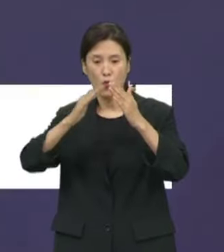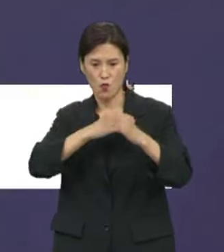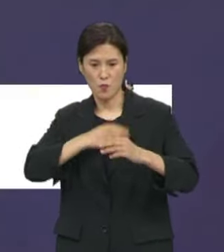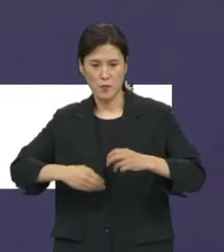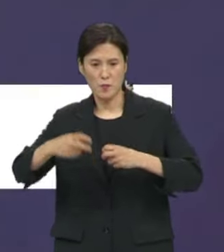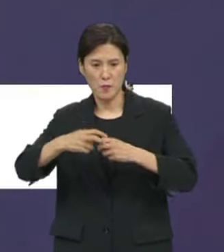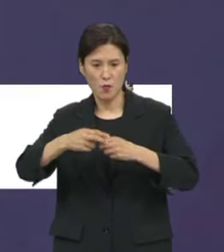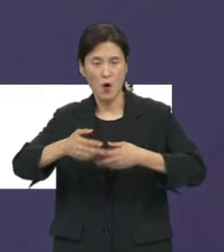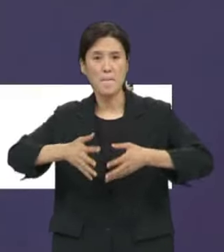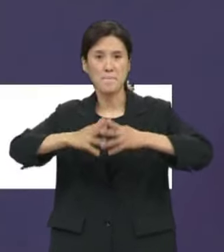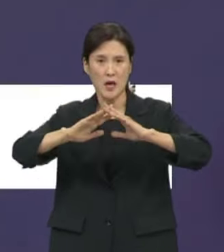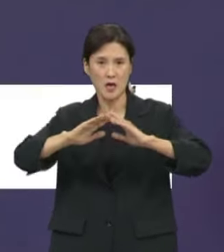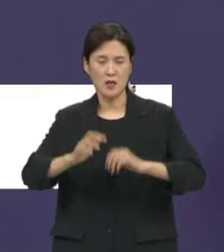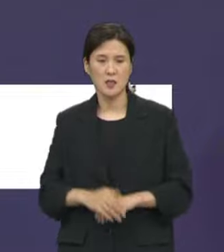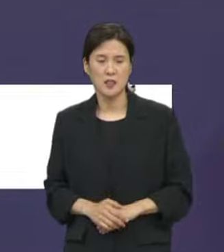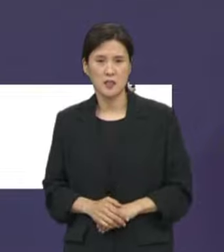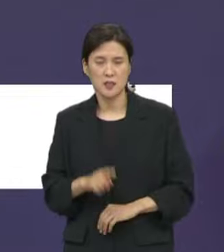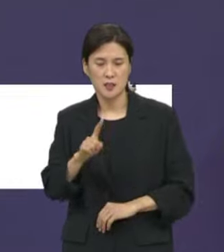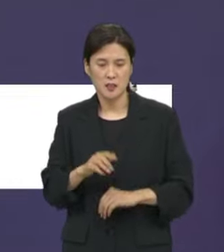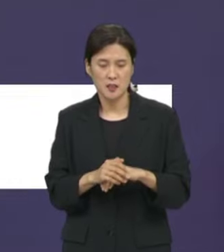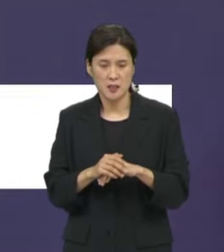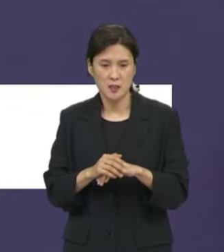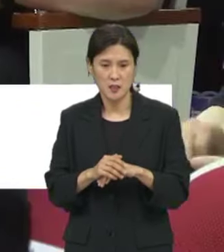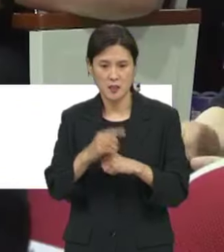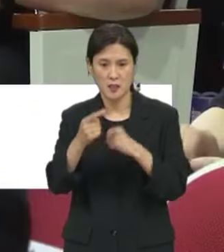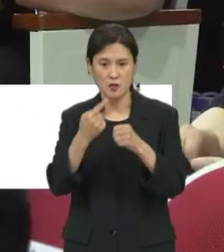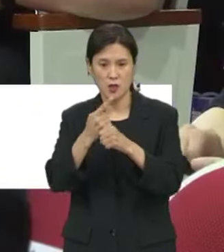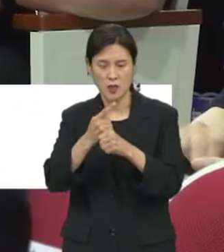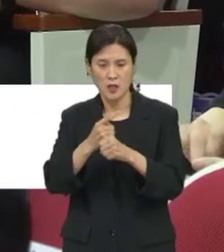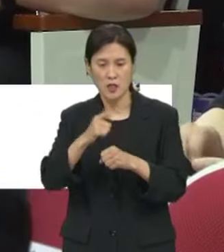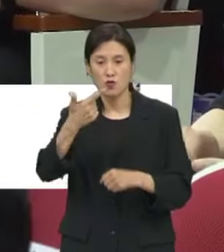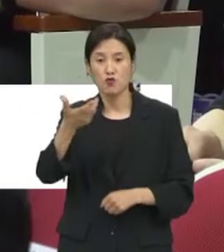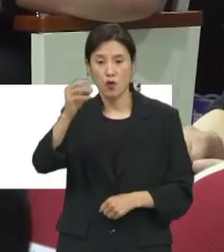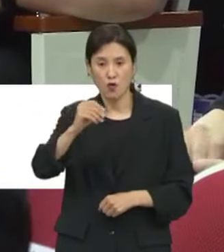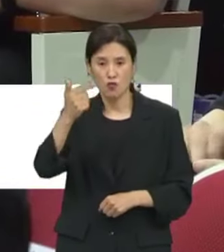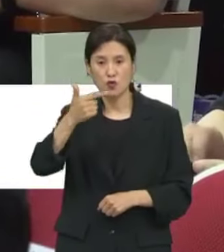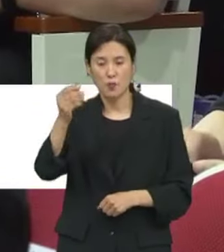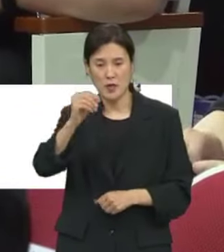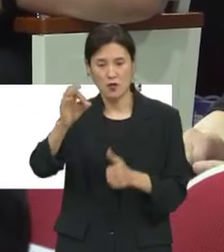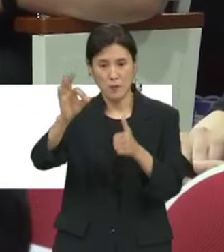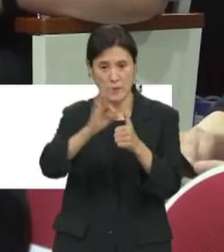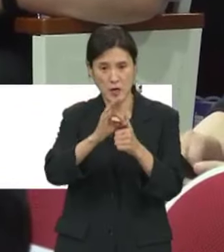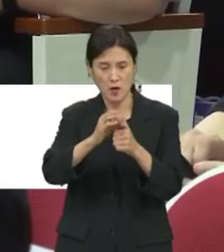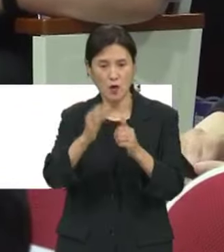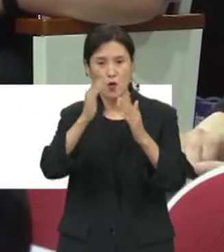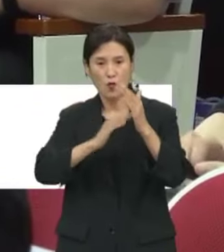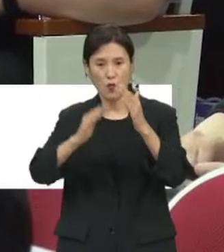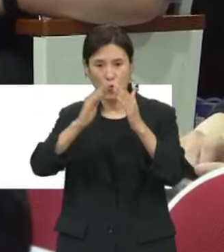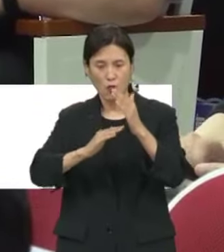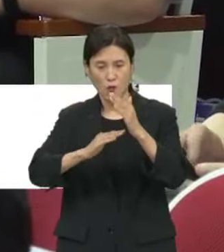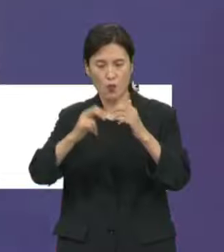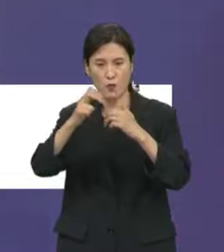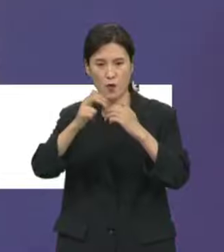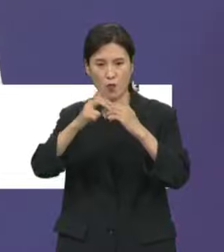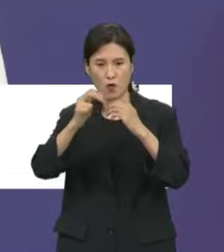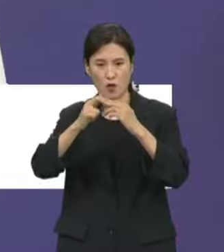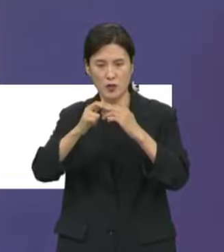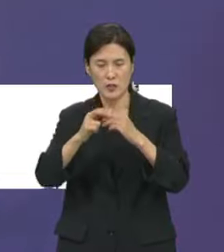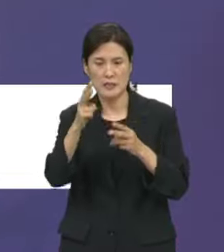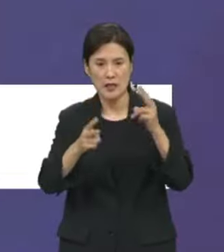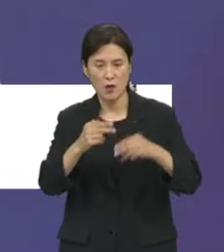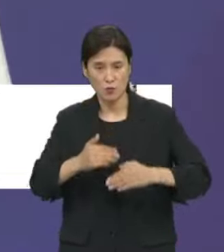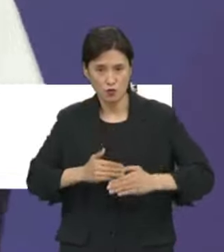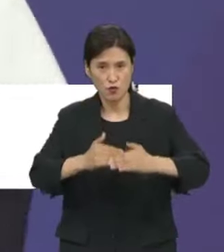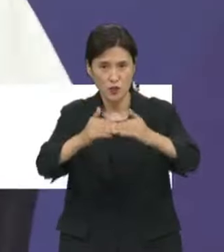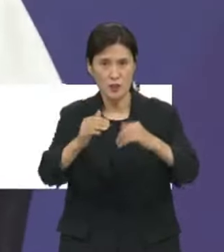출범했습니다 단국대병원은 매년 6억 6천만 원의 운영비를 지원받아 공공 보건 유료 협력 체계 사업을 추진하며